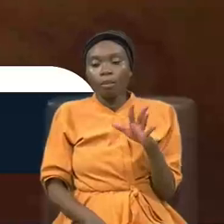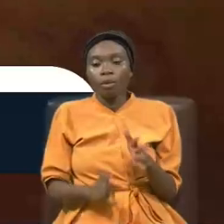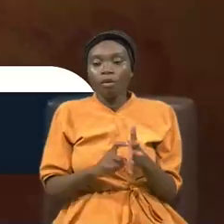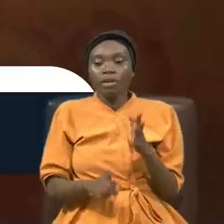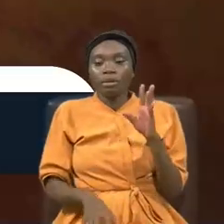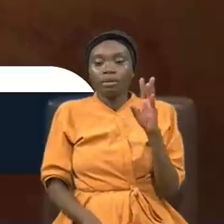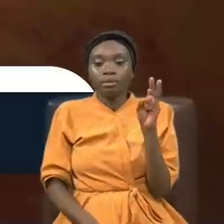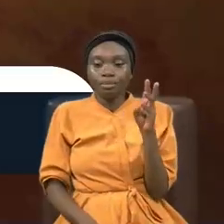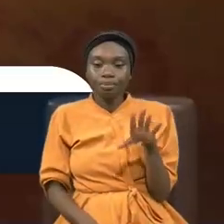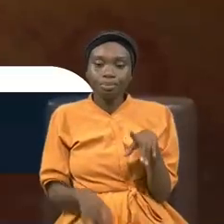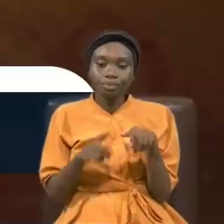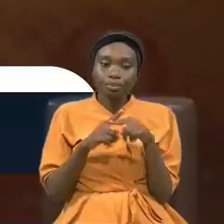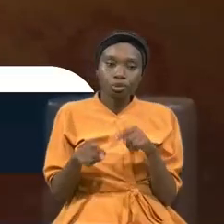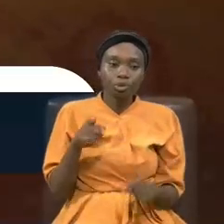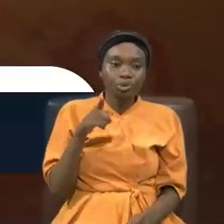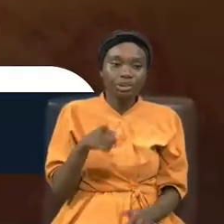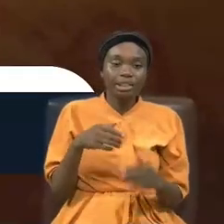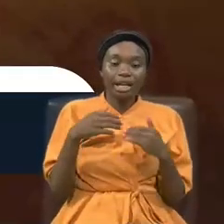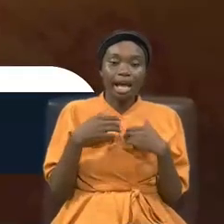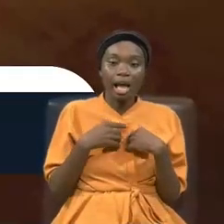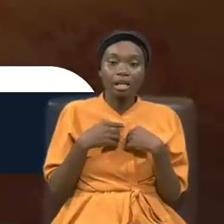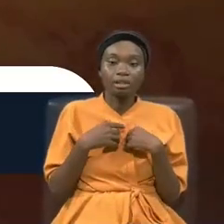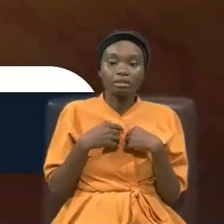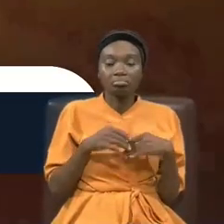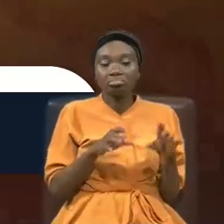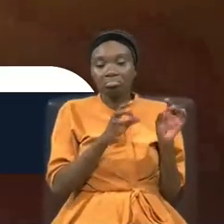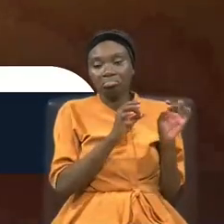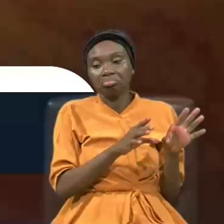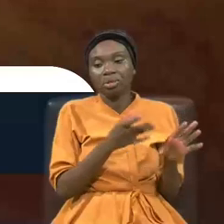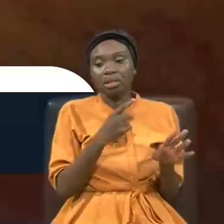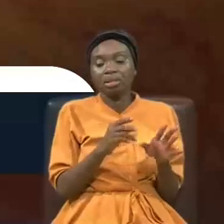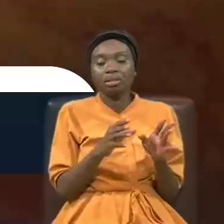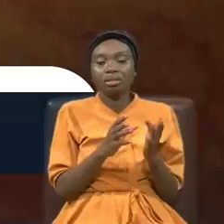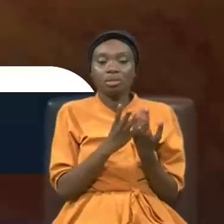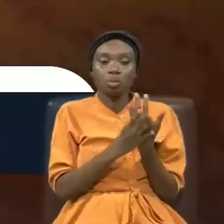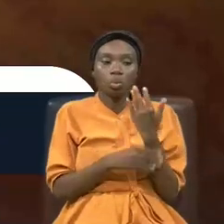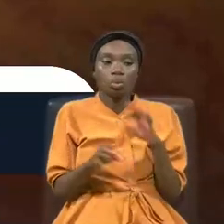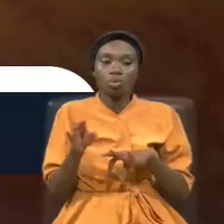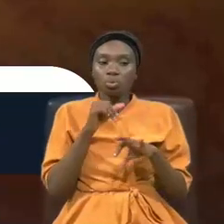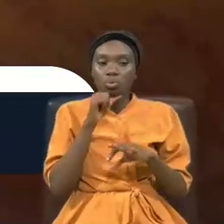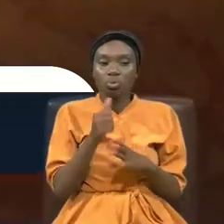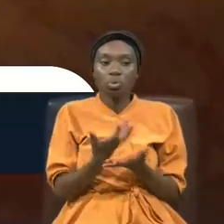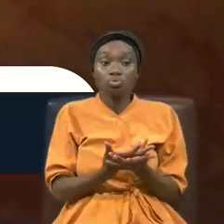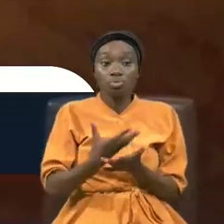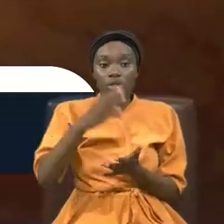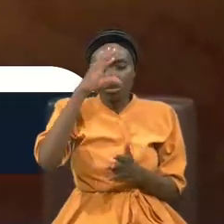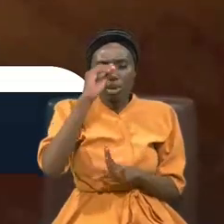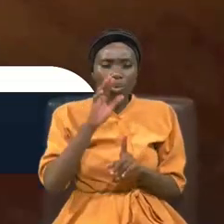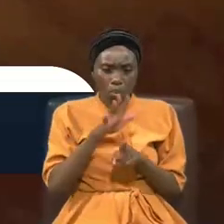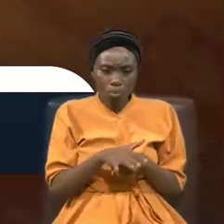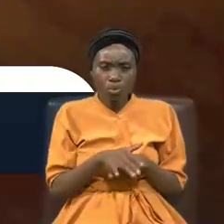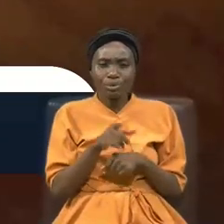Jacques 2, 6. Et vous, vous avilissez le pauvre. Ne sont-ce pas les riches qui vous